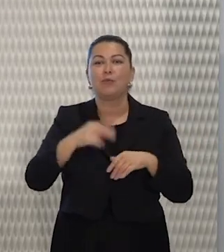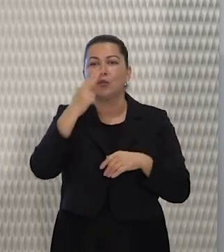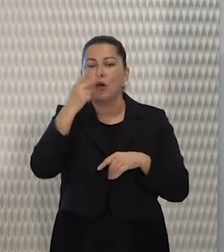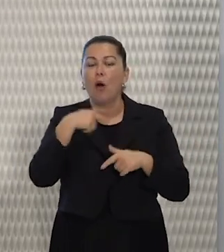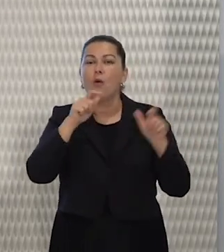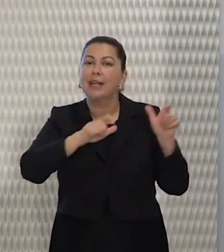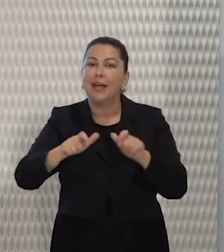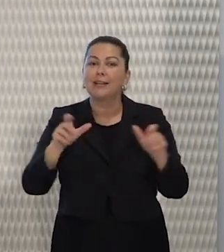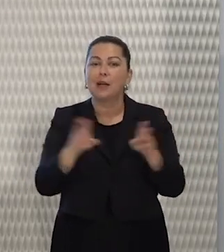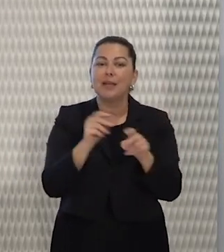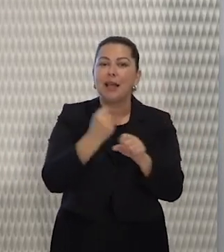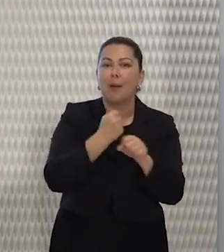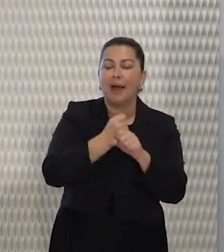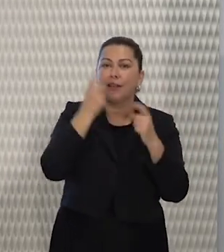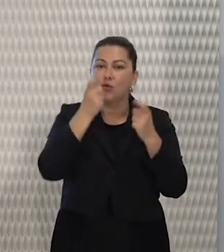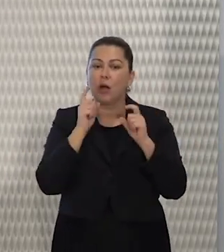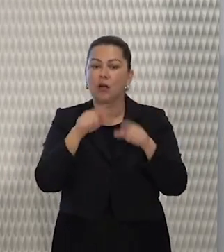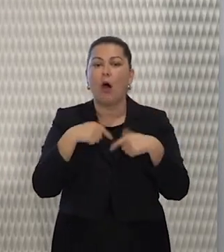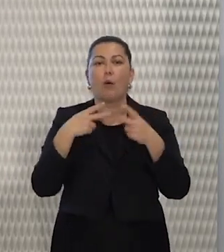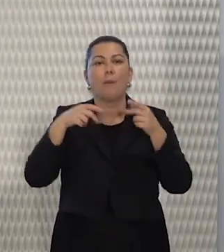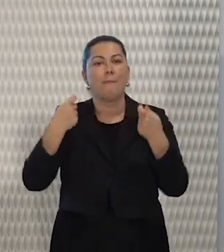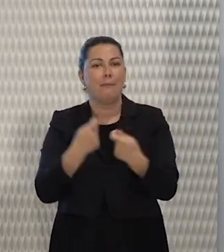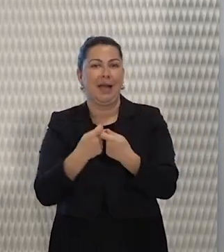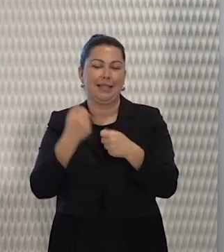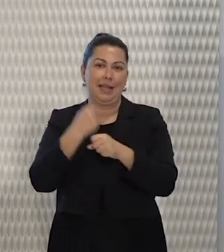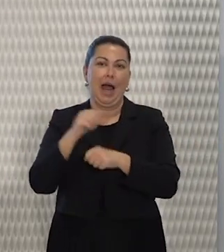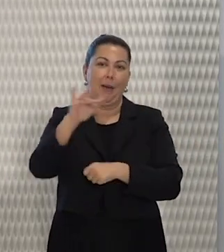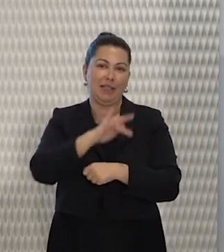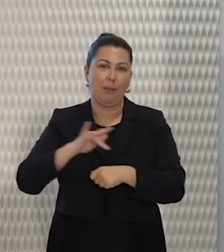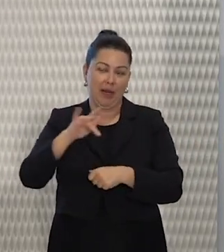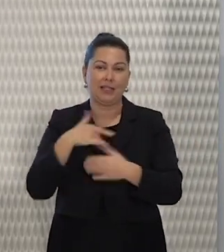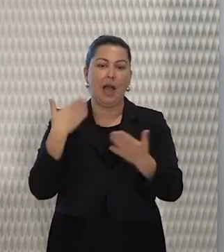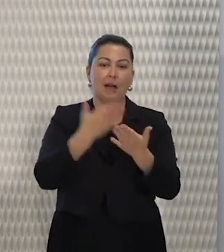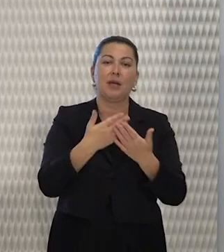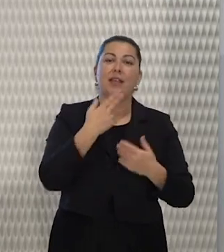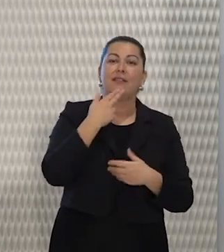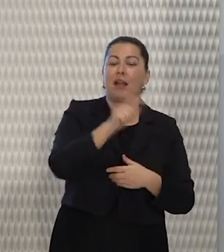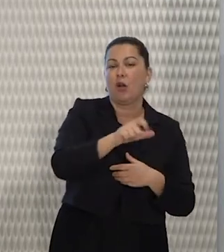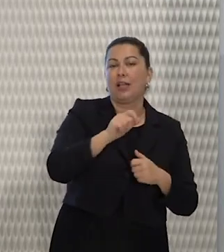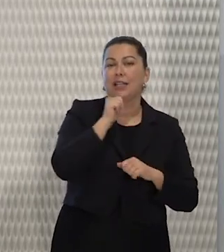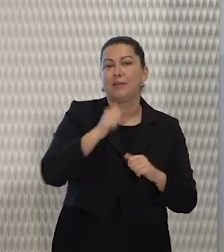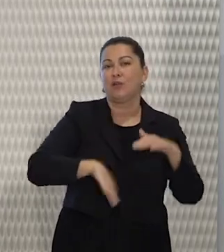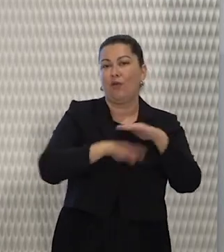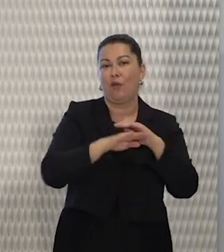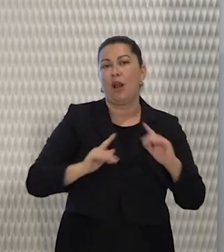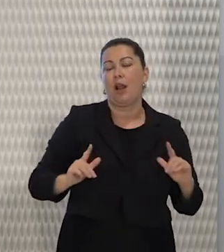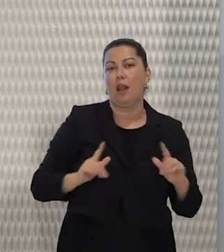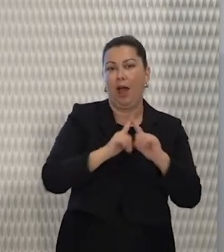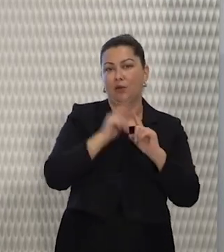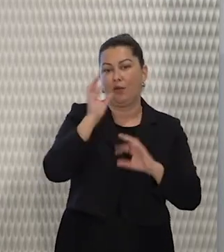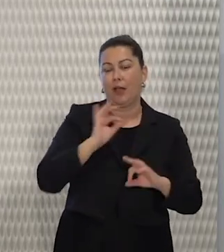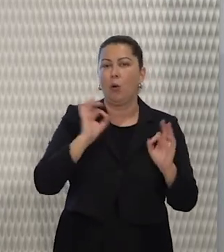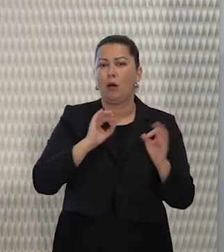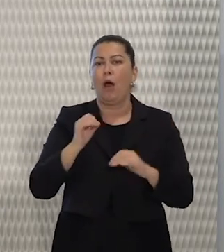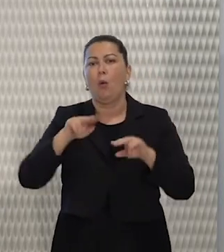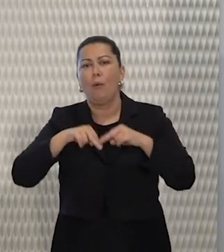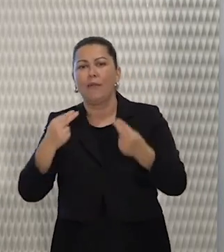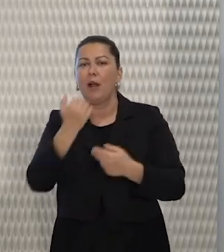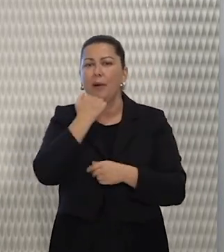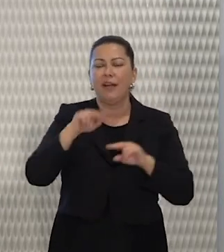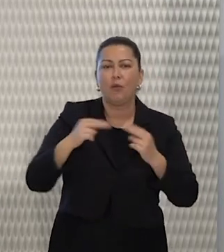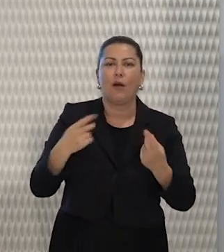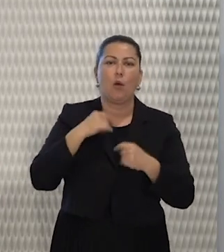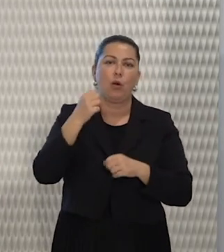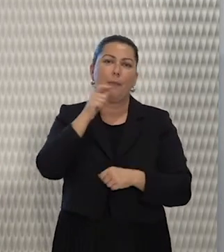und entsprechende Arbeitsplätze zur Verfügung stellen, die dann nicht mehr ganz so leistungsfähig sind oder nach Unfällen, Privatunfällen, beruflichen Unfällen